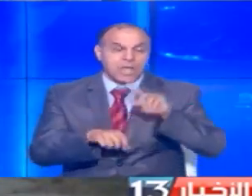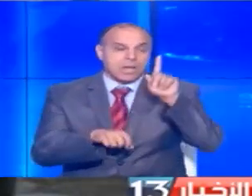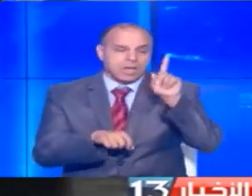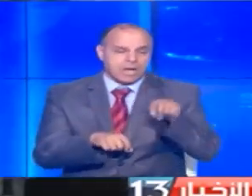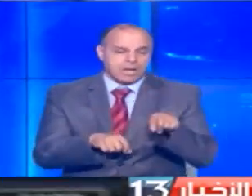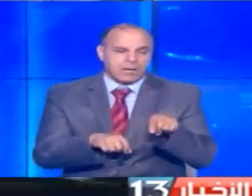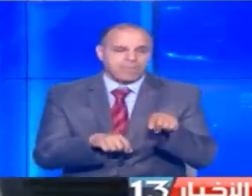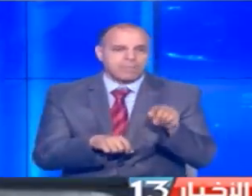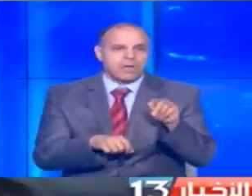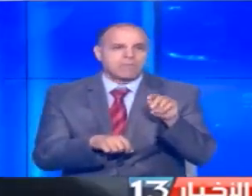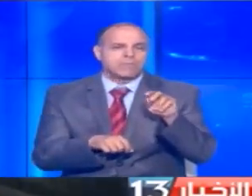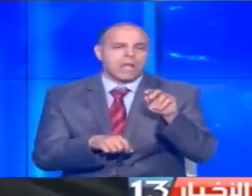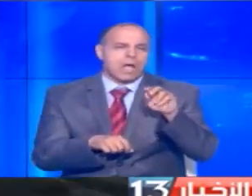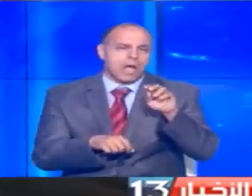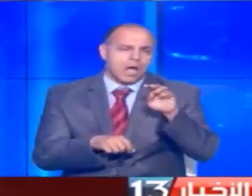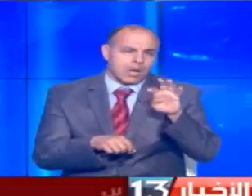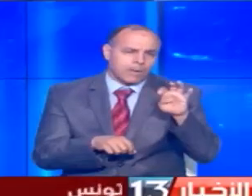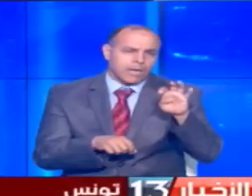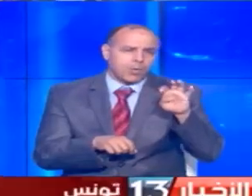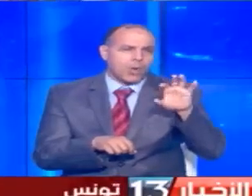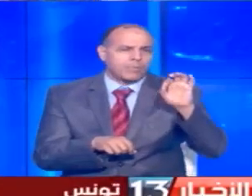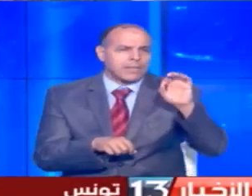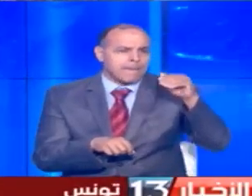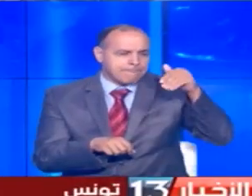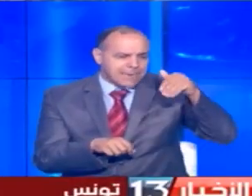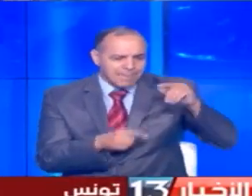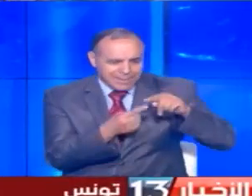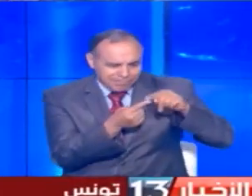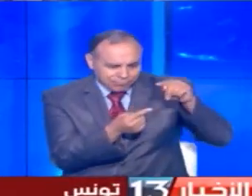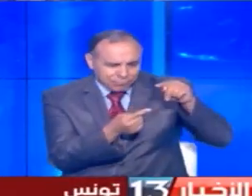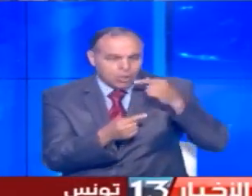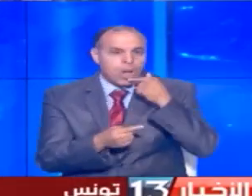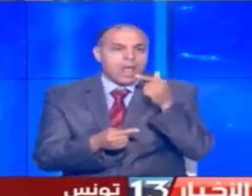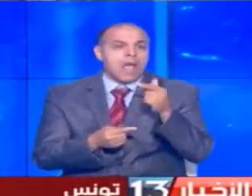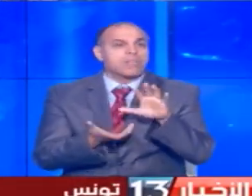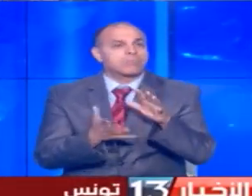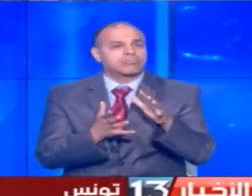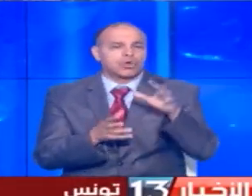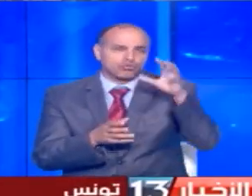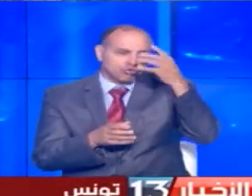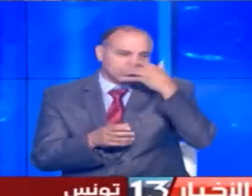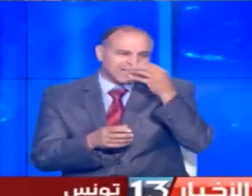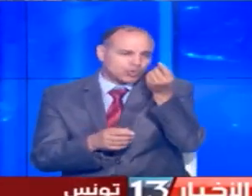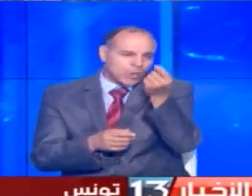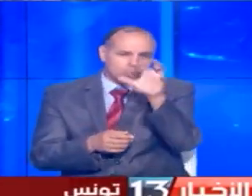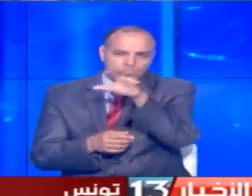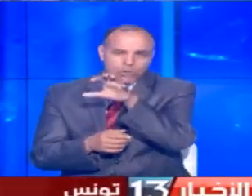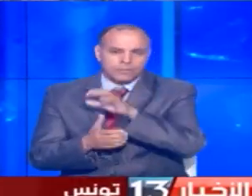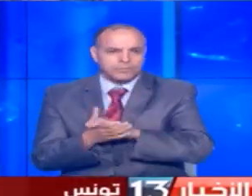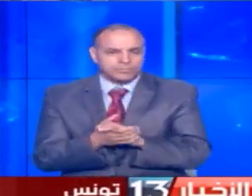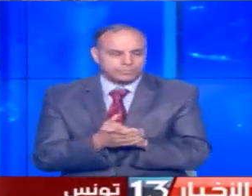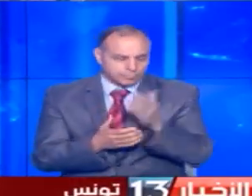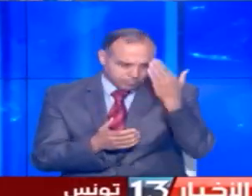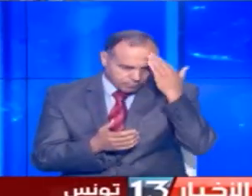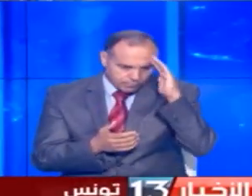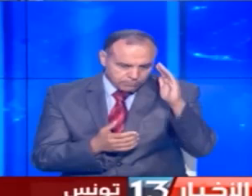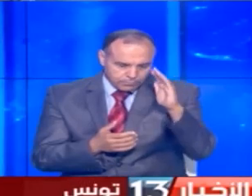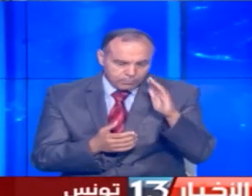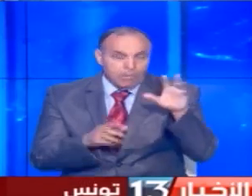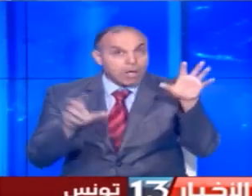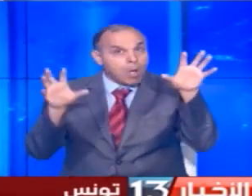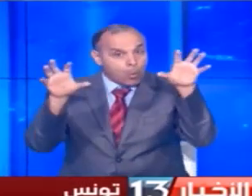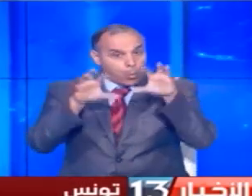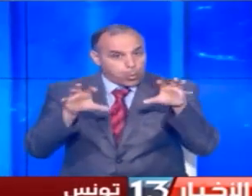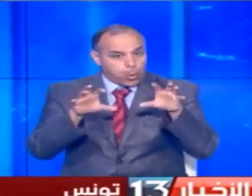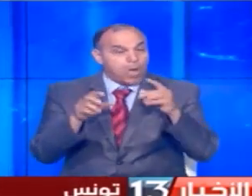يتجاوز 40-50 ملم. نعم. إمكانية أيضا واردة لتساقط التبلوري أي البرد في أماكن محدودة، علما ان مع هذه السحب الرعديه